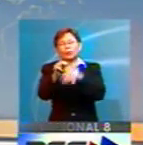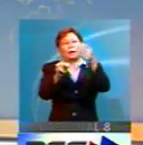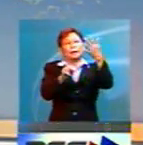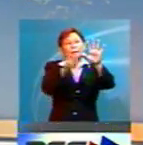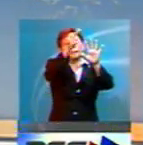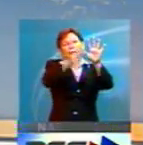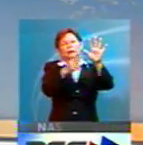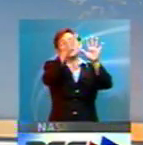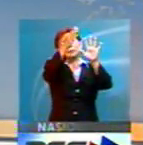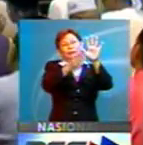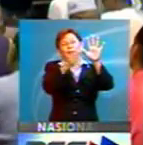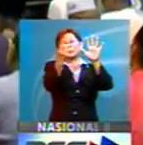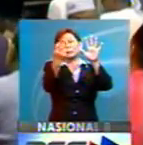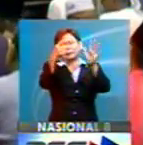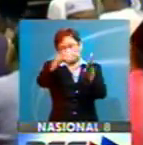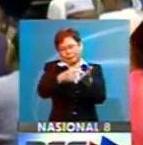ini.